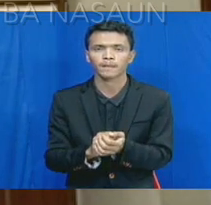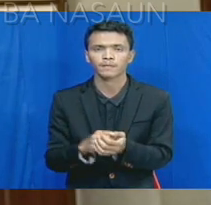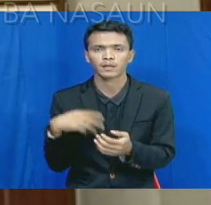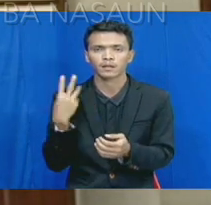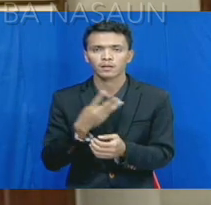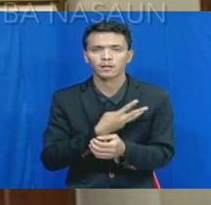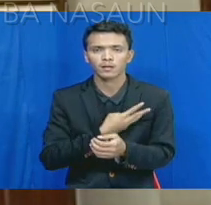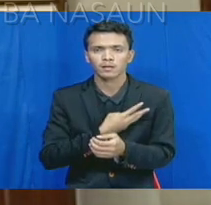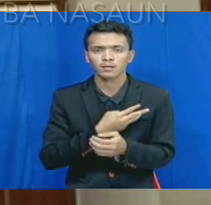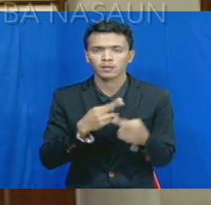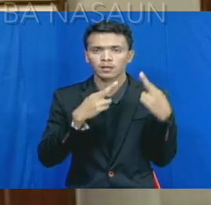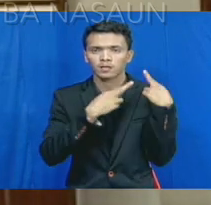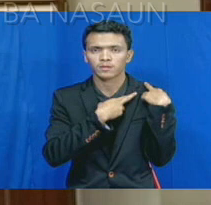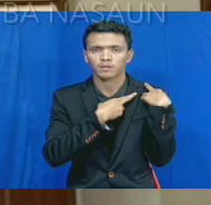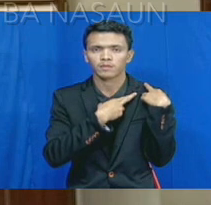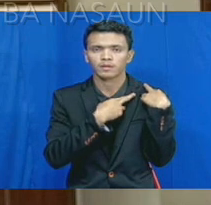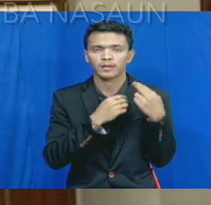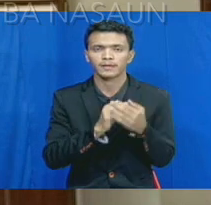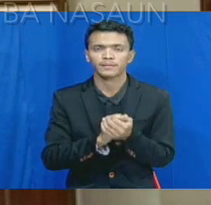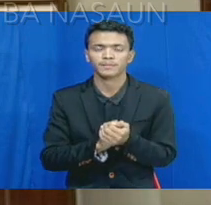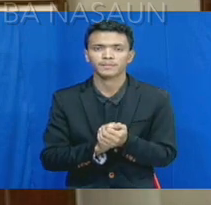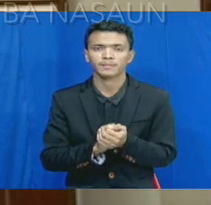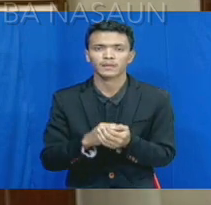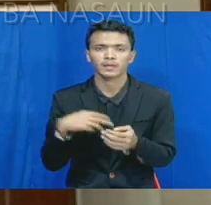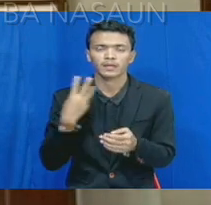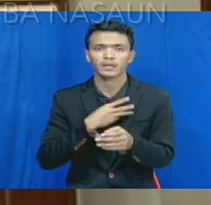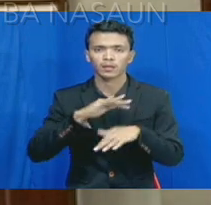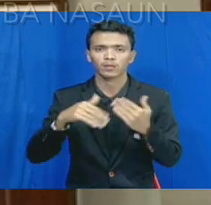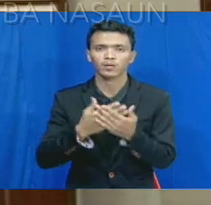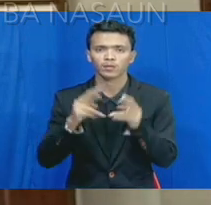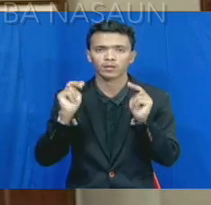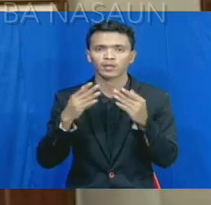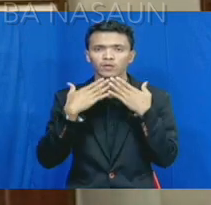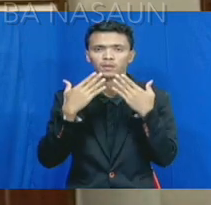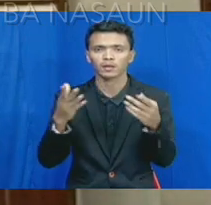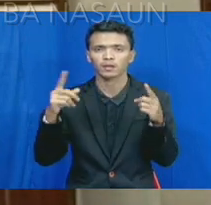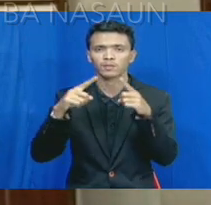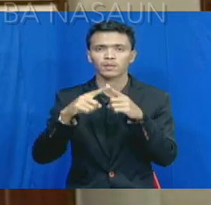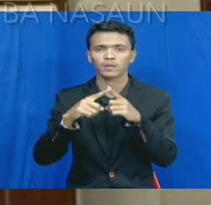itania a responsabilidade. Ita roto tem que agradecer para